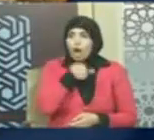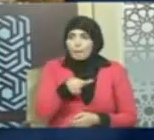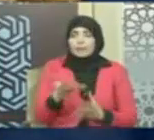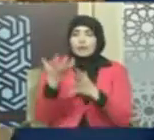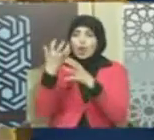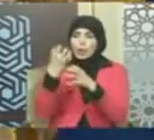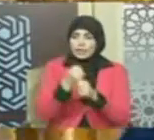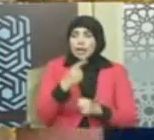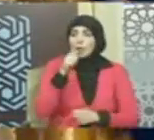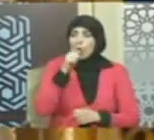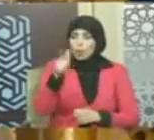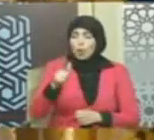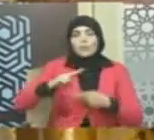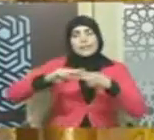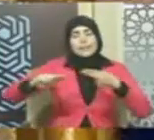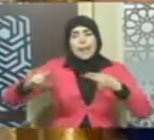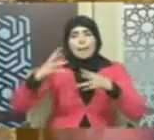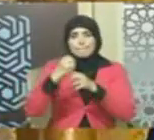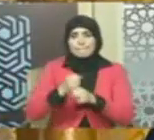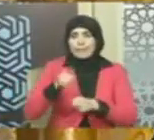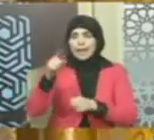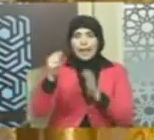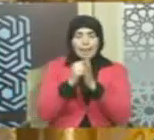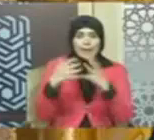يقرئكم السلام. فارتج البيت